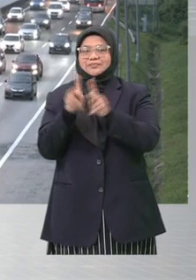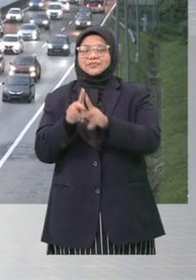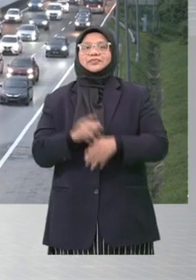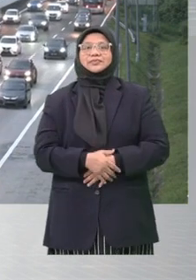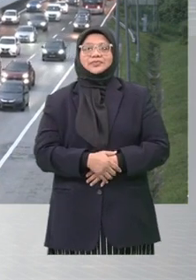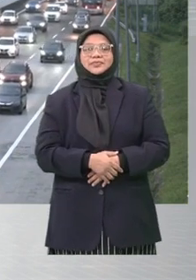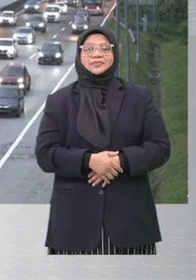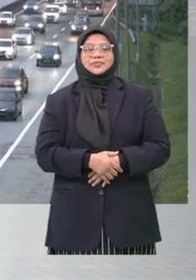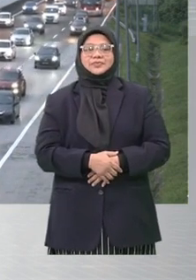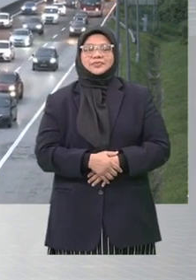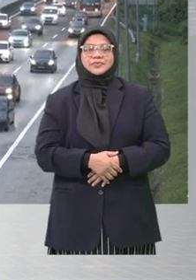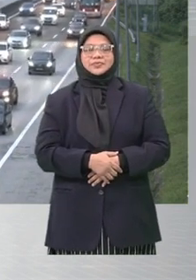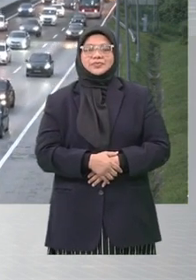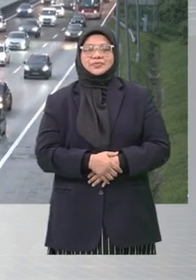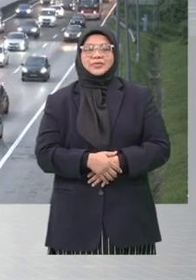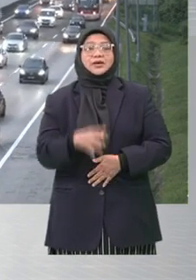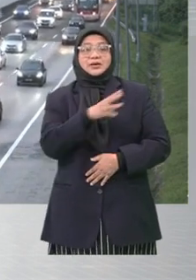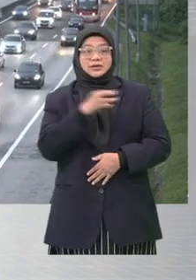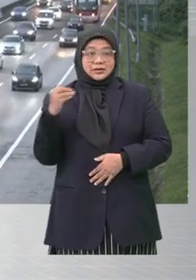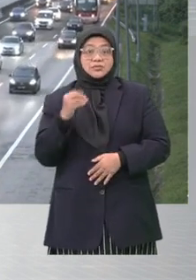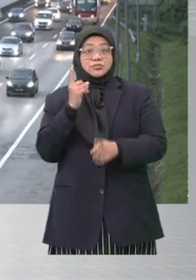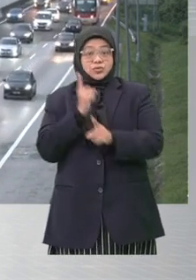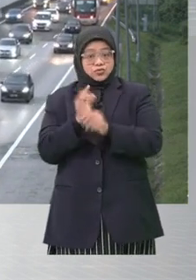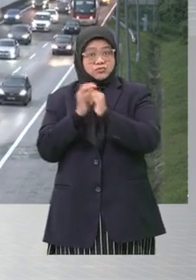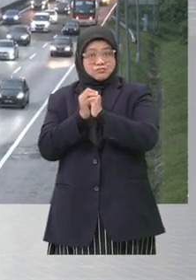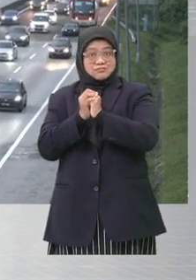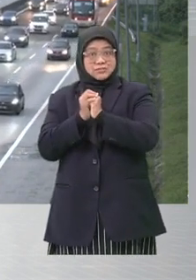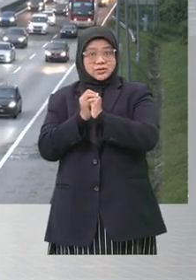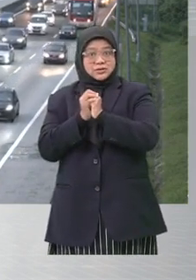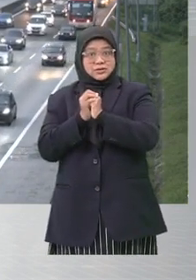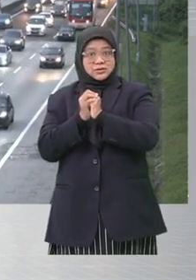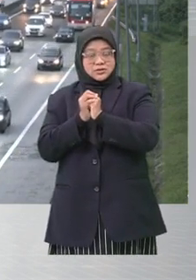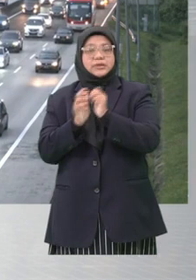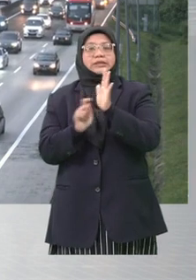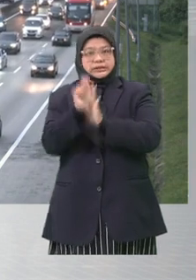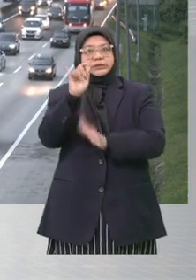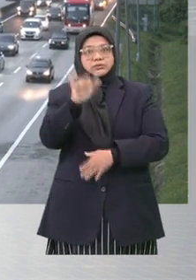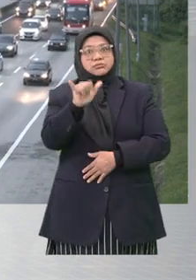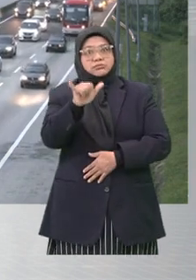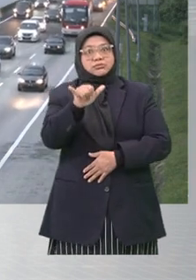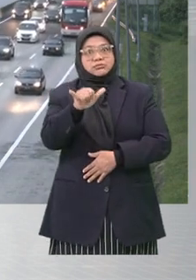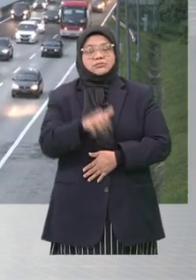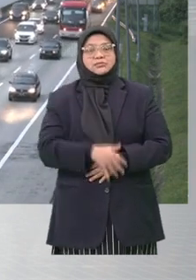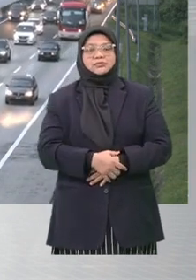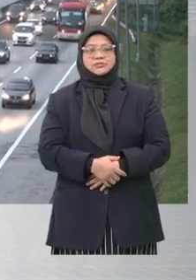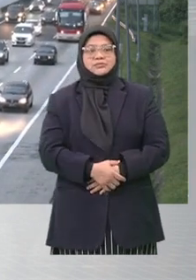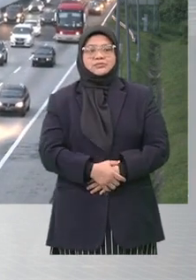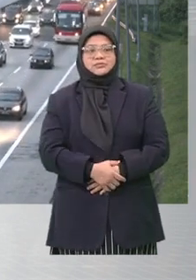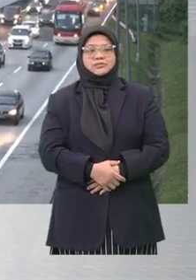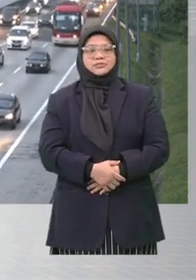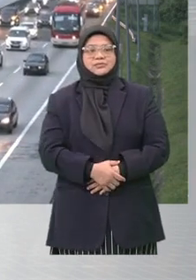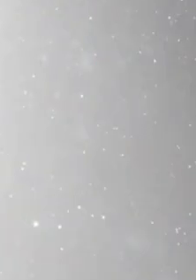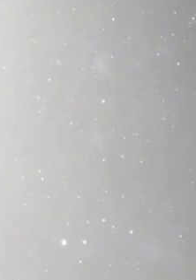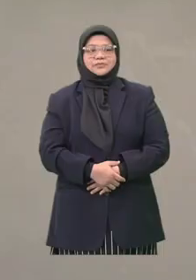Daripada perayaan biasa lah, daripada Chinese New Year hari itu pun ini agak tinggi berbanding sebelumnya.